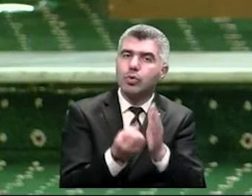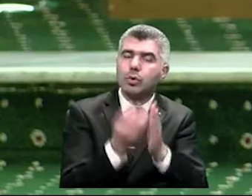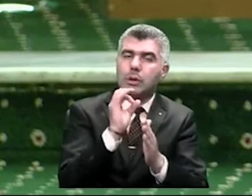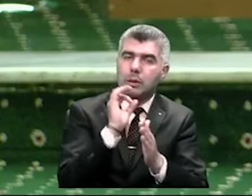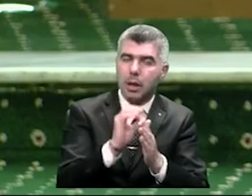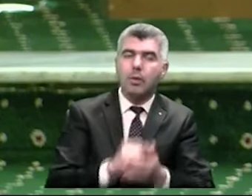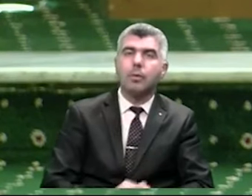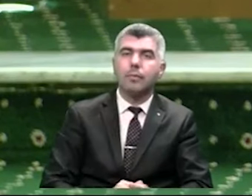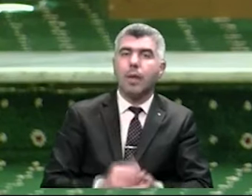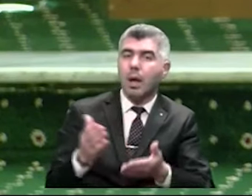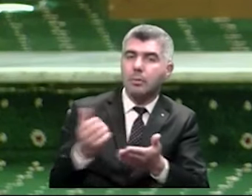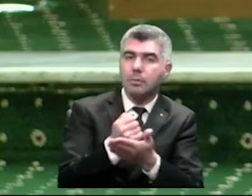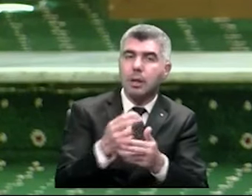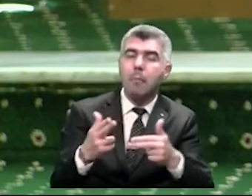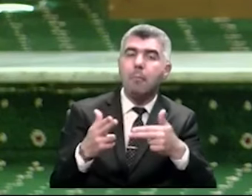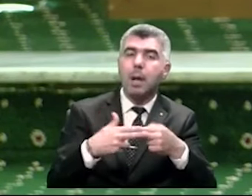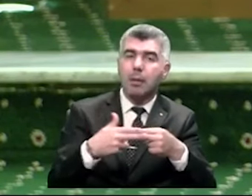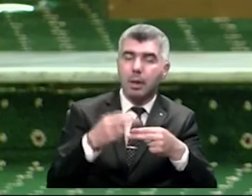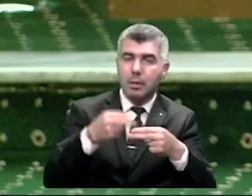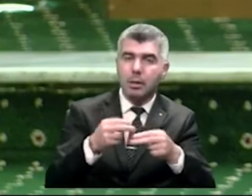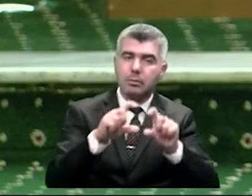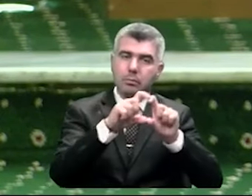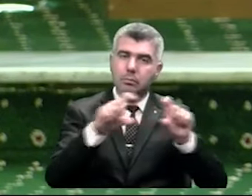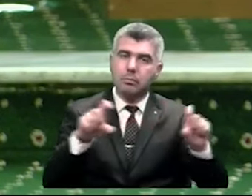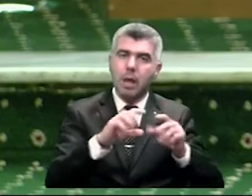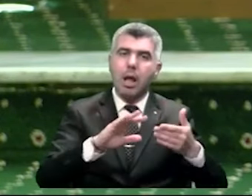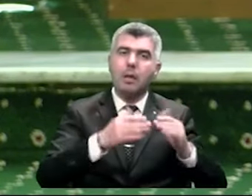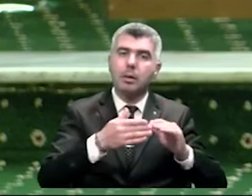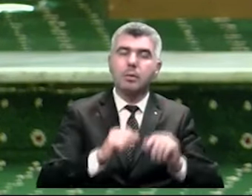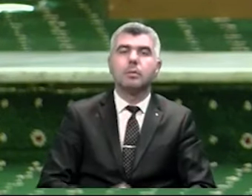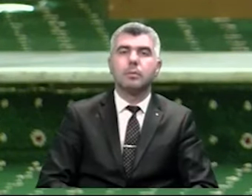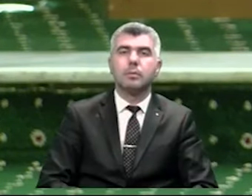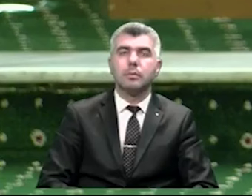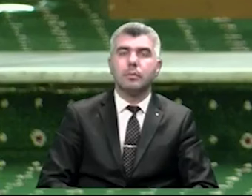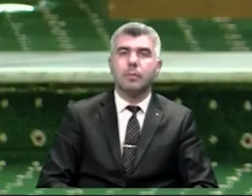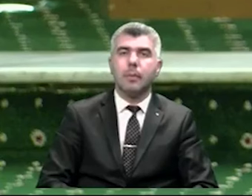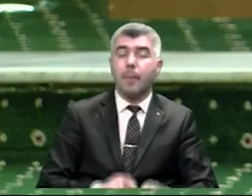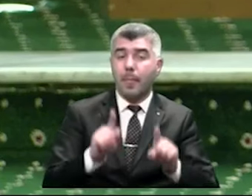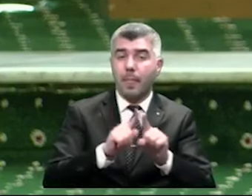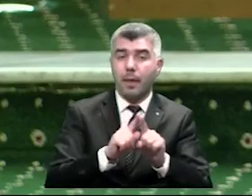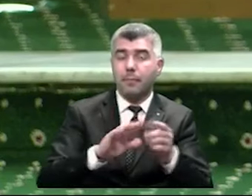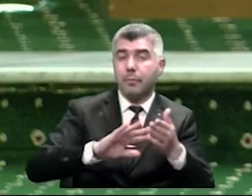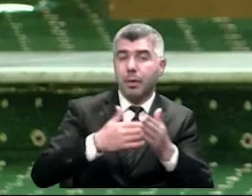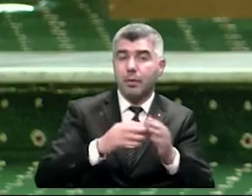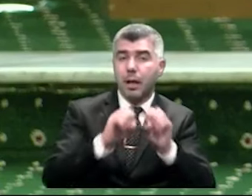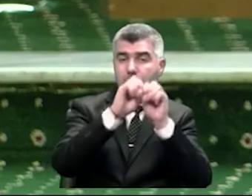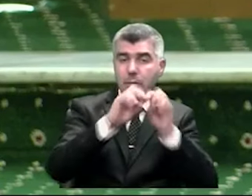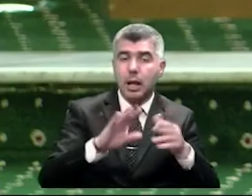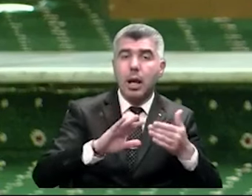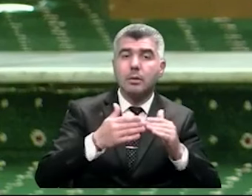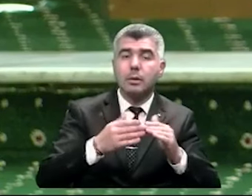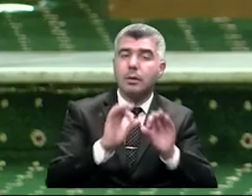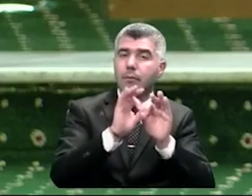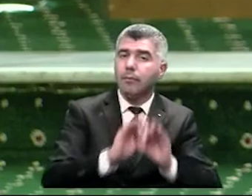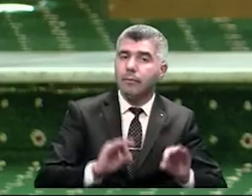ترات على الحصول على رخصه سياق المنصه الالكترونيه بحيث ان تغ ان تغطيه شبكه الانترنت المغرب تبقى غير